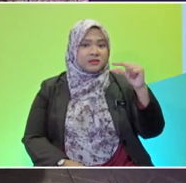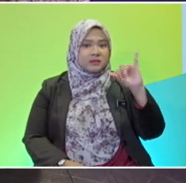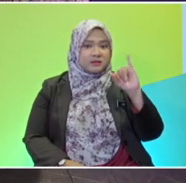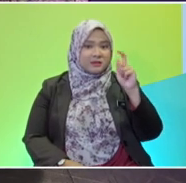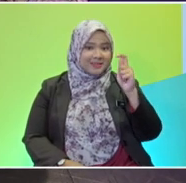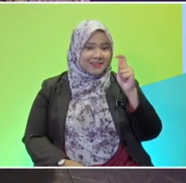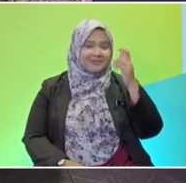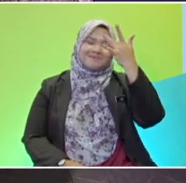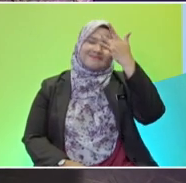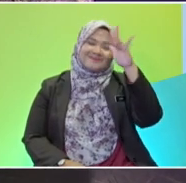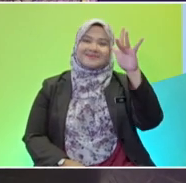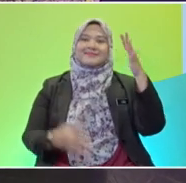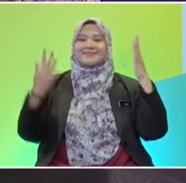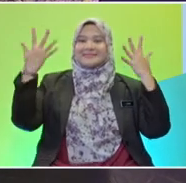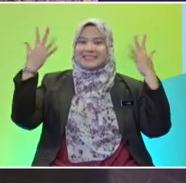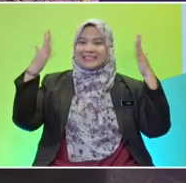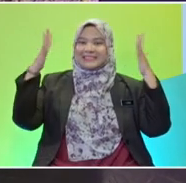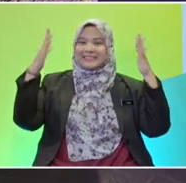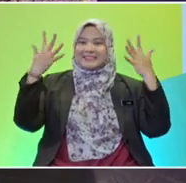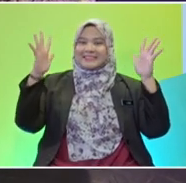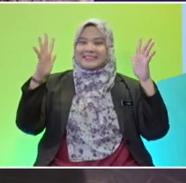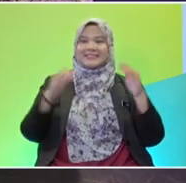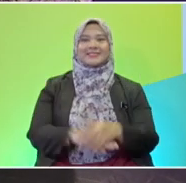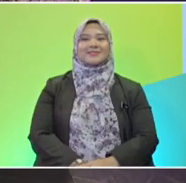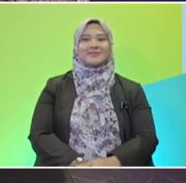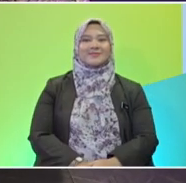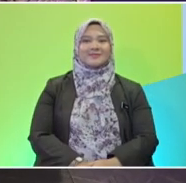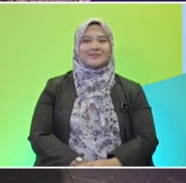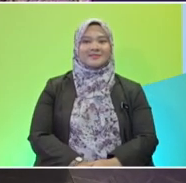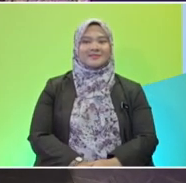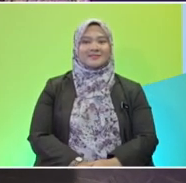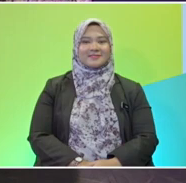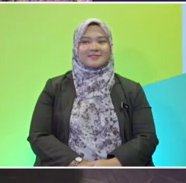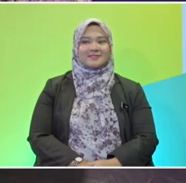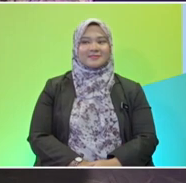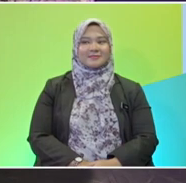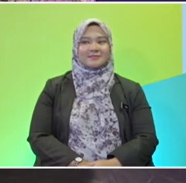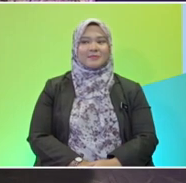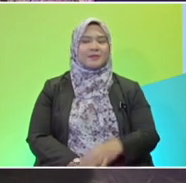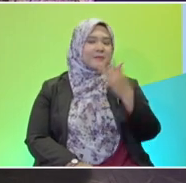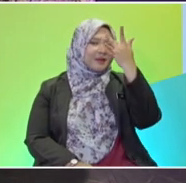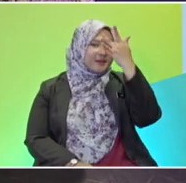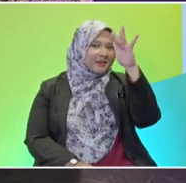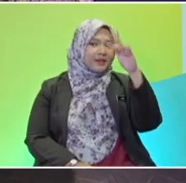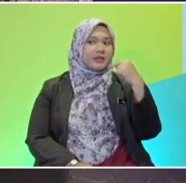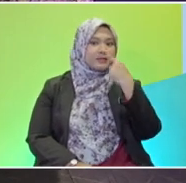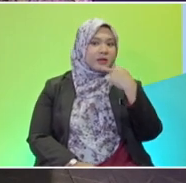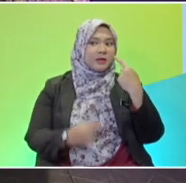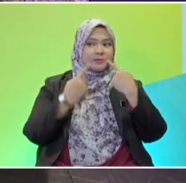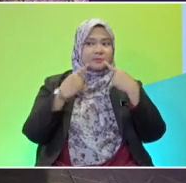di rumah betul nih betul betul ganjaran Boleh